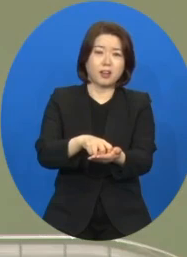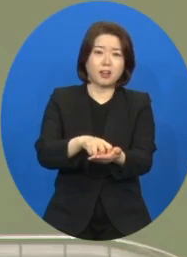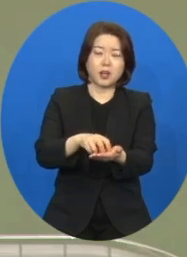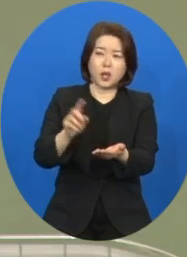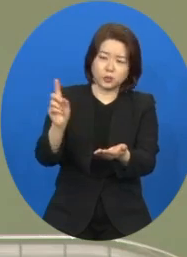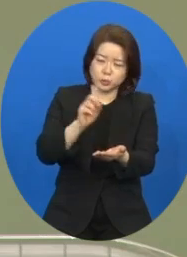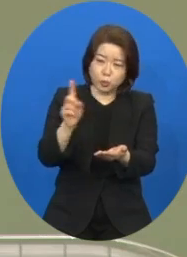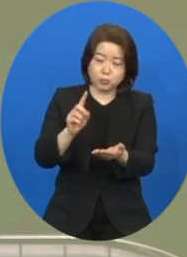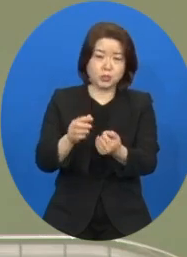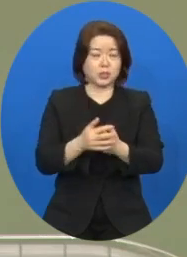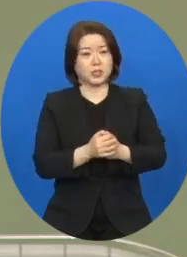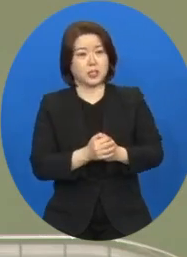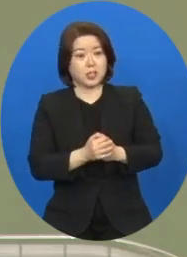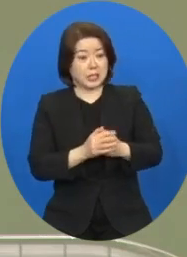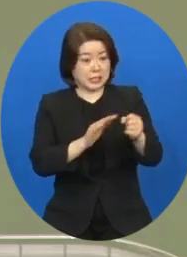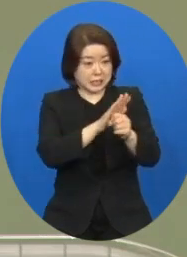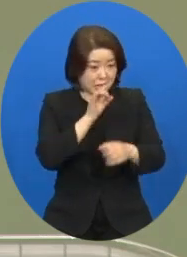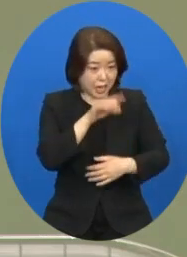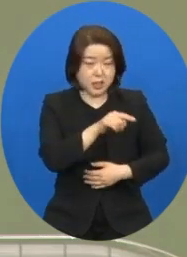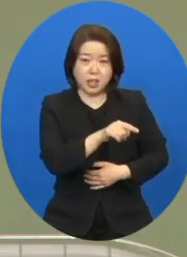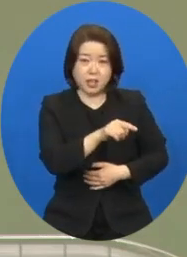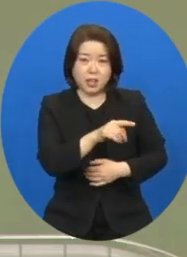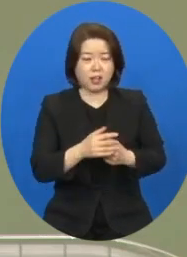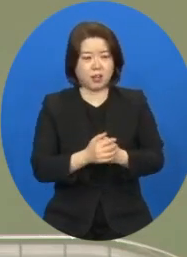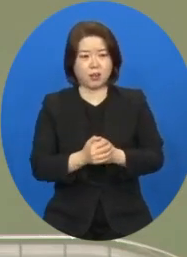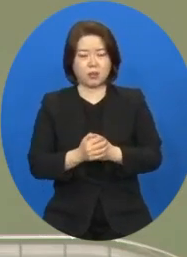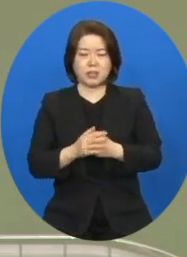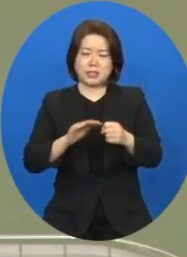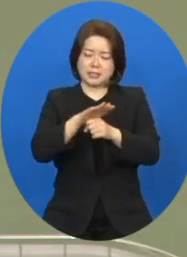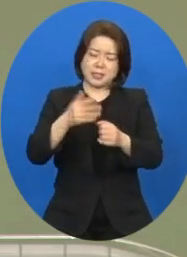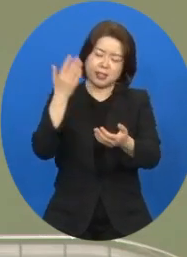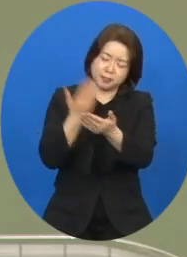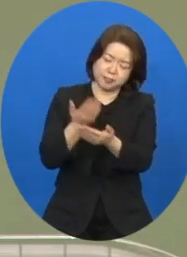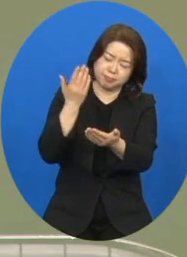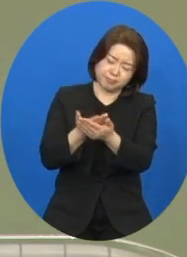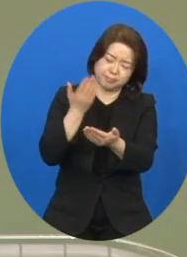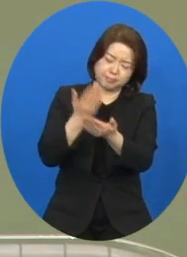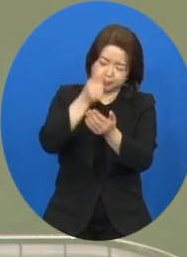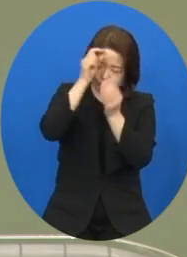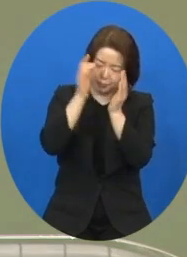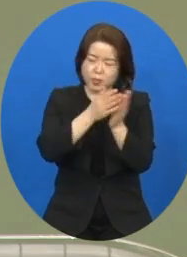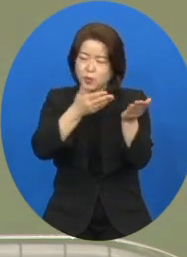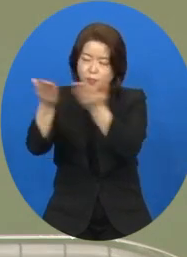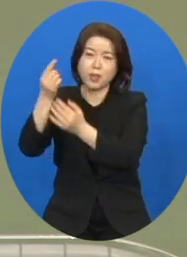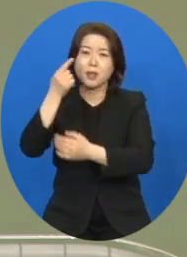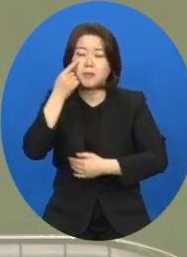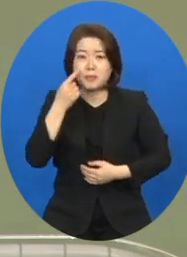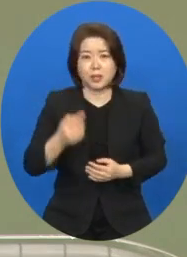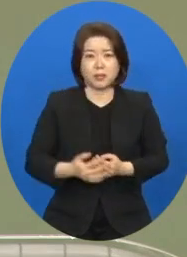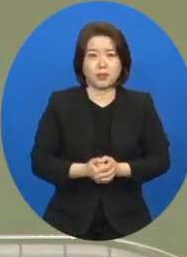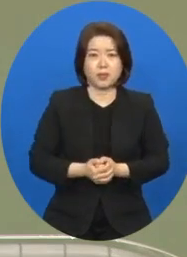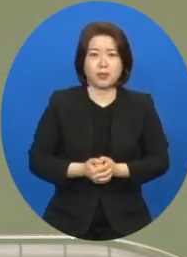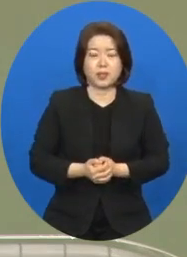도무지 사랑할 수 없어도 사랑하게 해달라고 기도는 못해요. 사랑하게 해달라고.